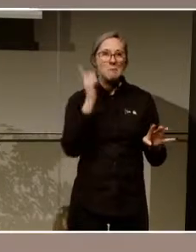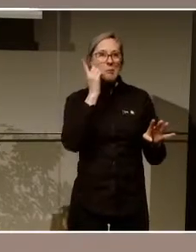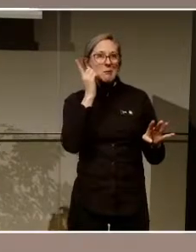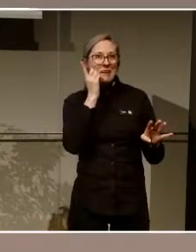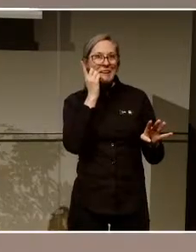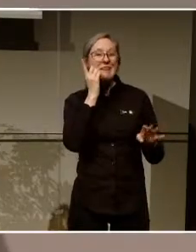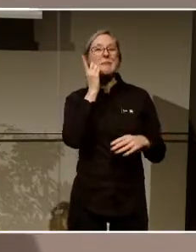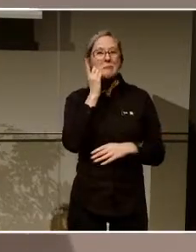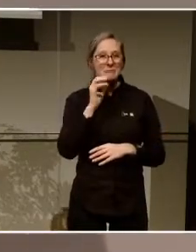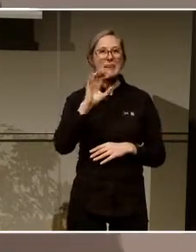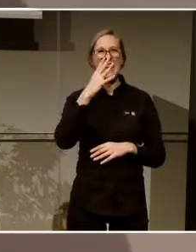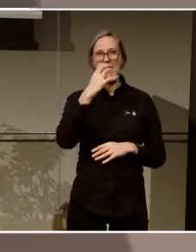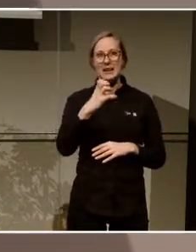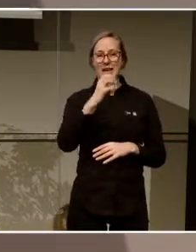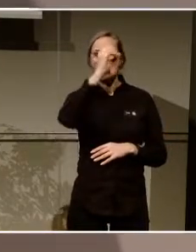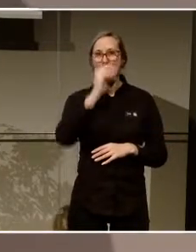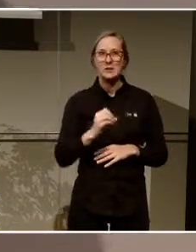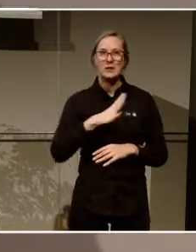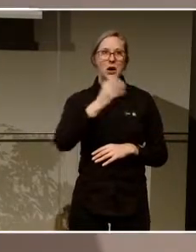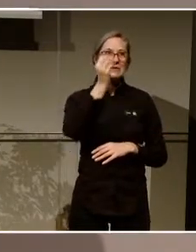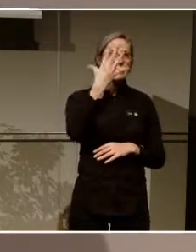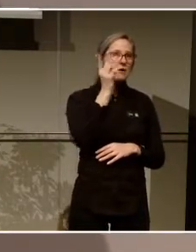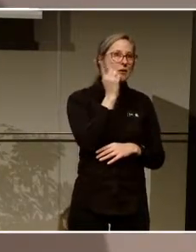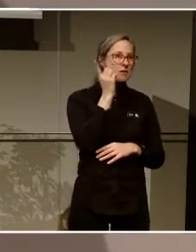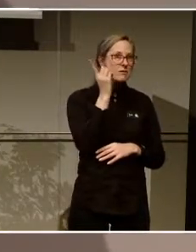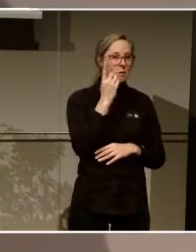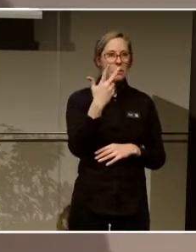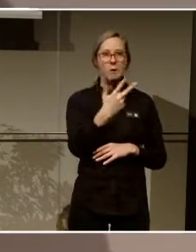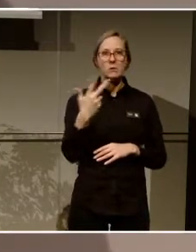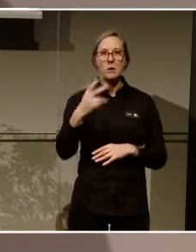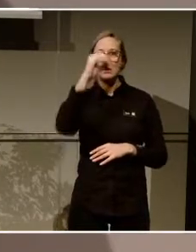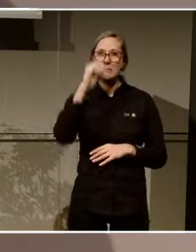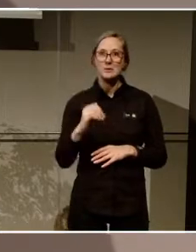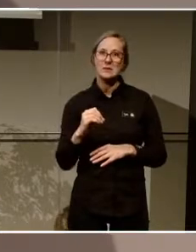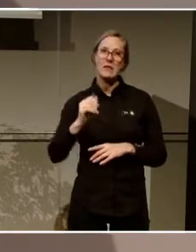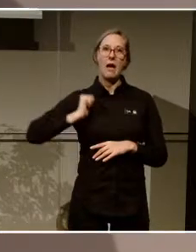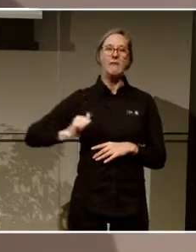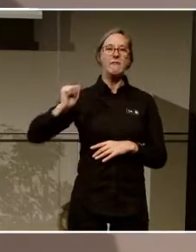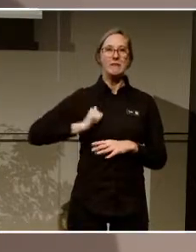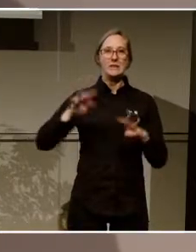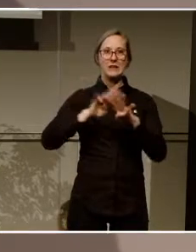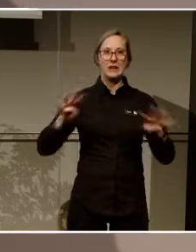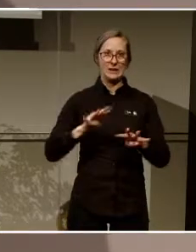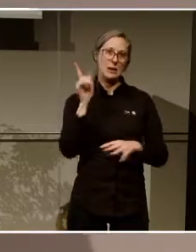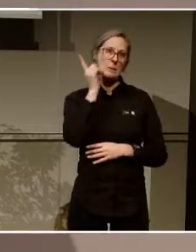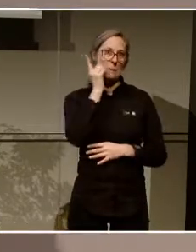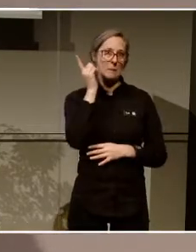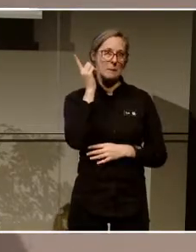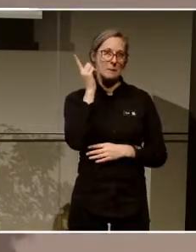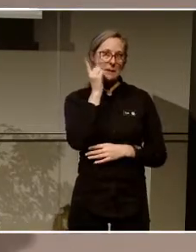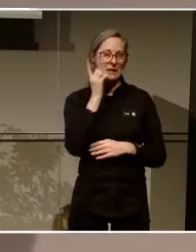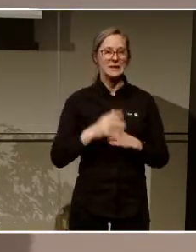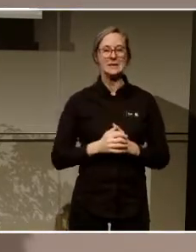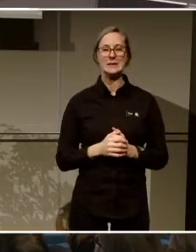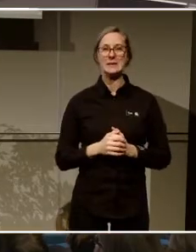är det är 90% som har en smart mobil och det är 88% av befolkningen som använder internet i sin mobil